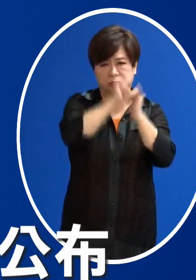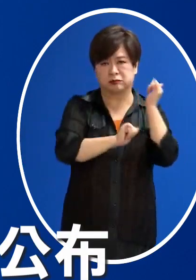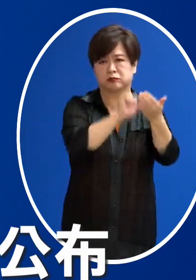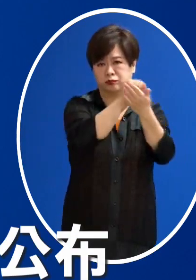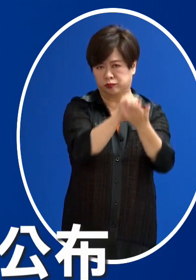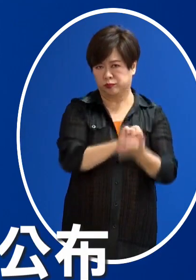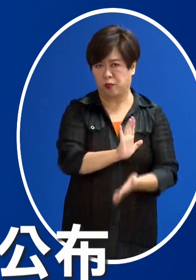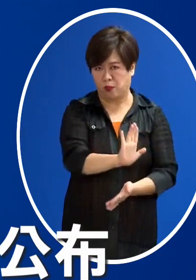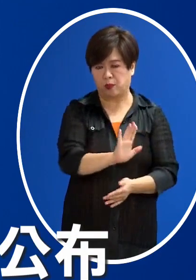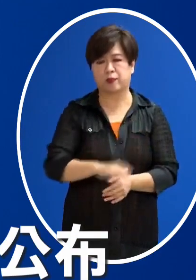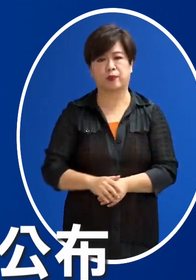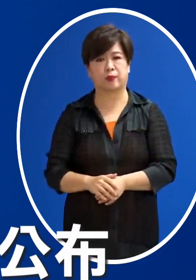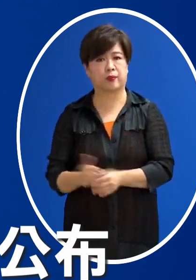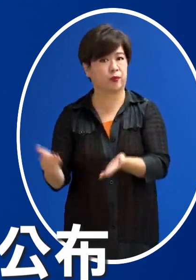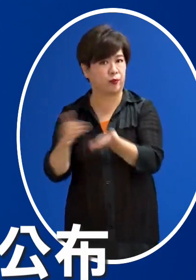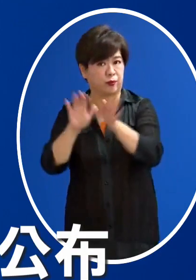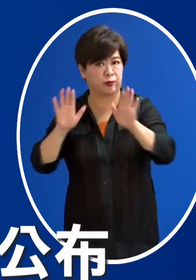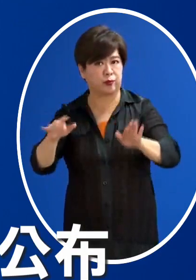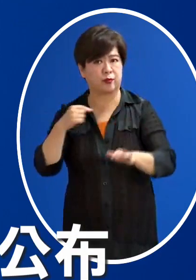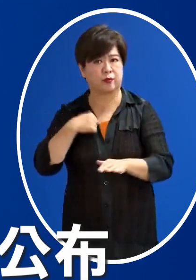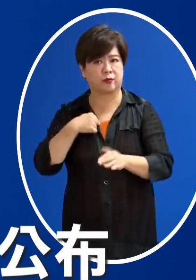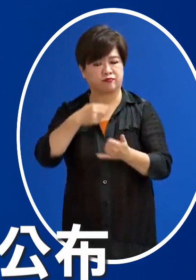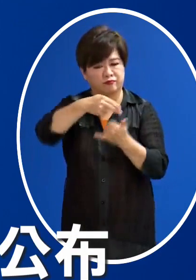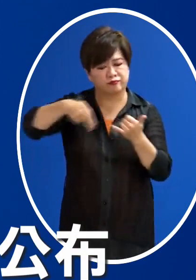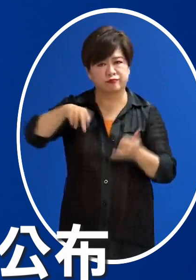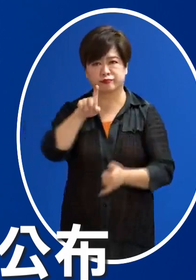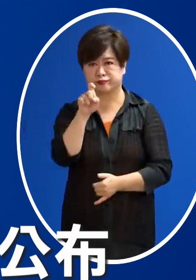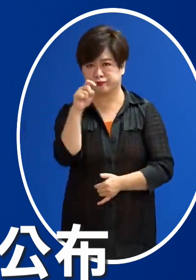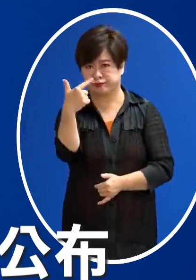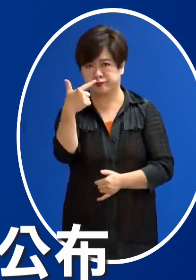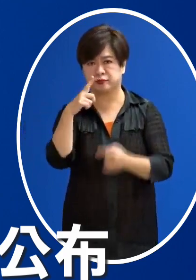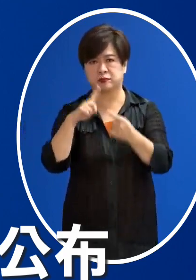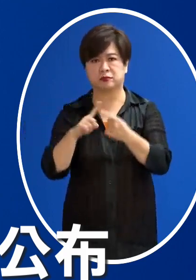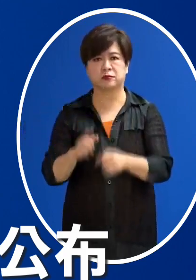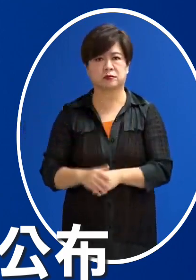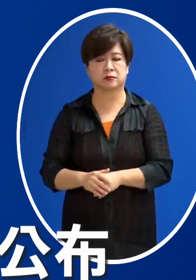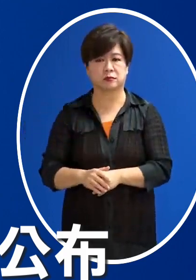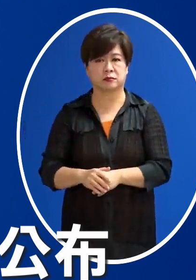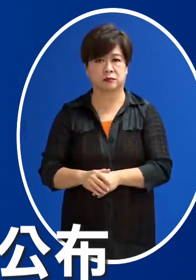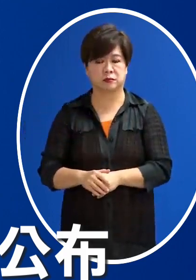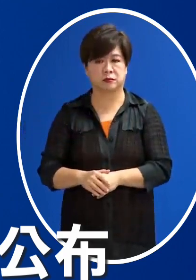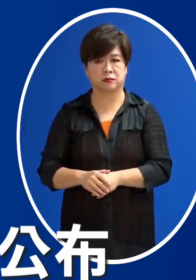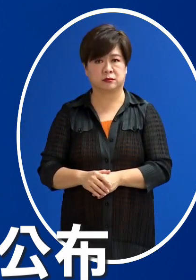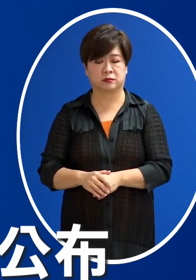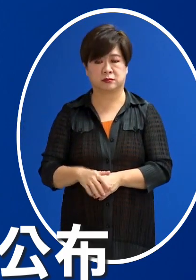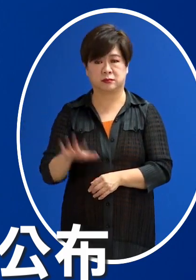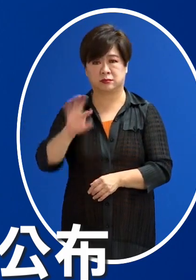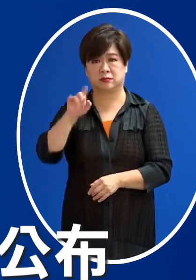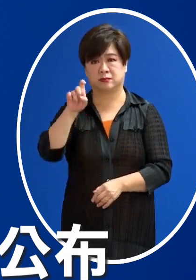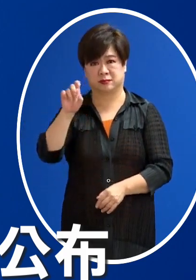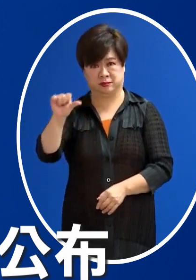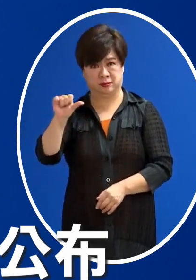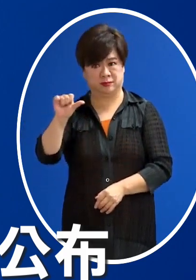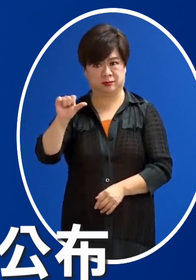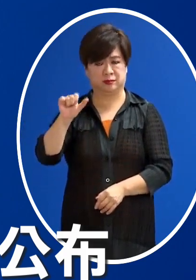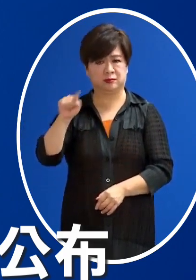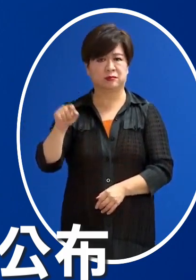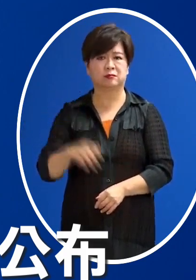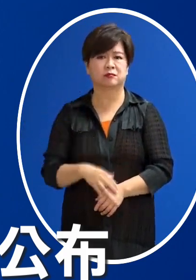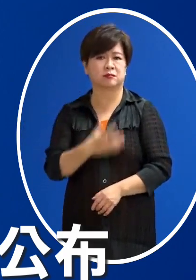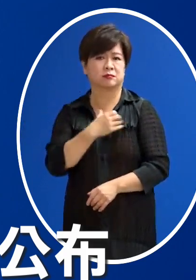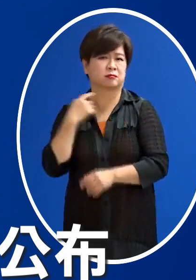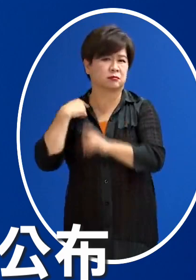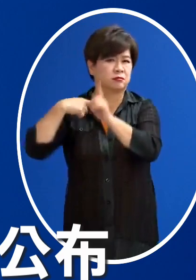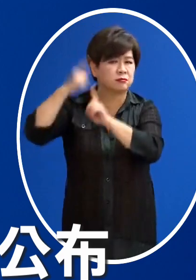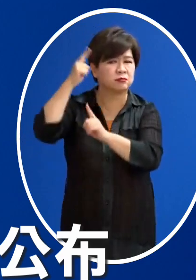外到现在为止，我已经解剖了16例啊，其中15例是有心血管疾